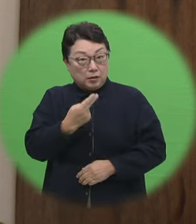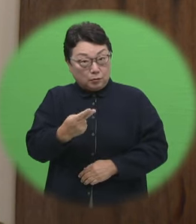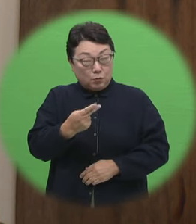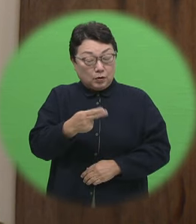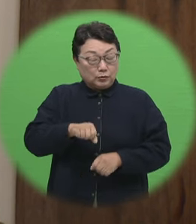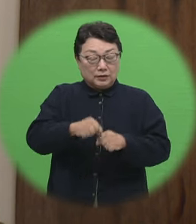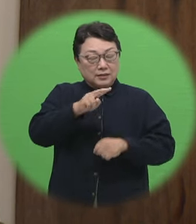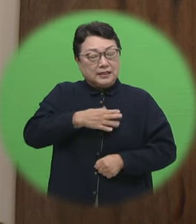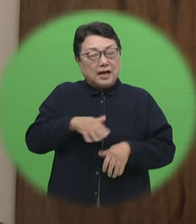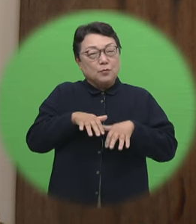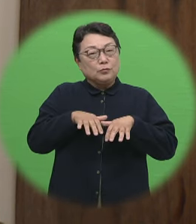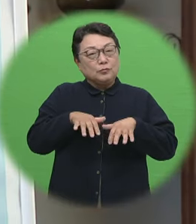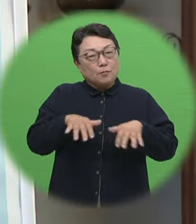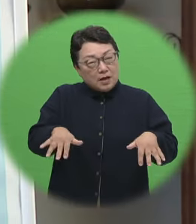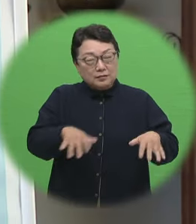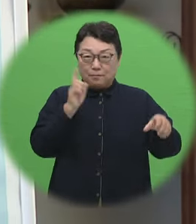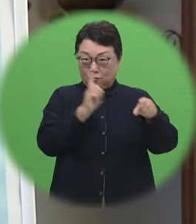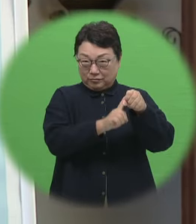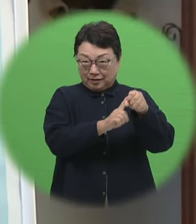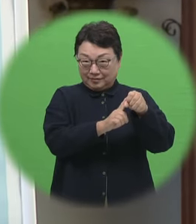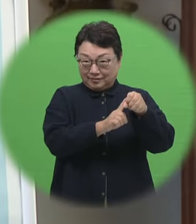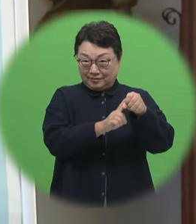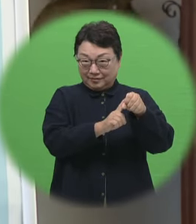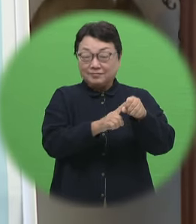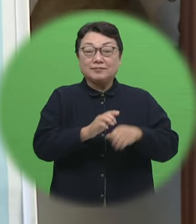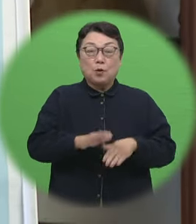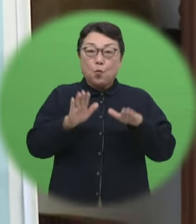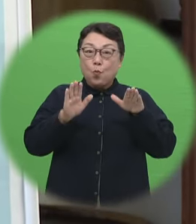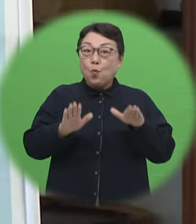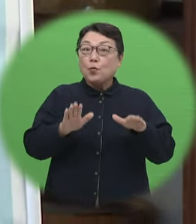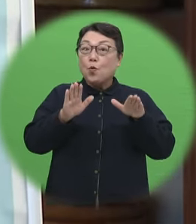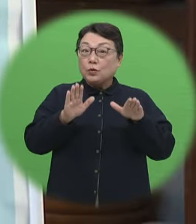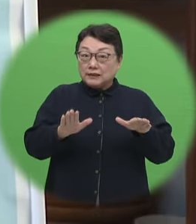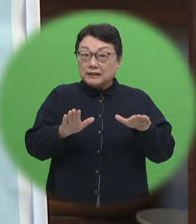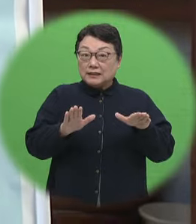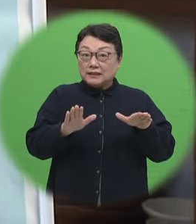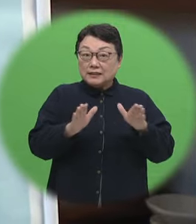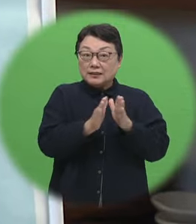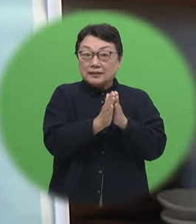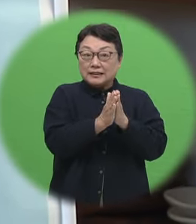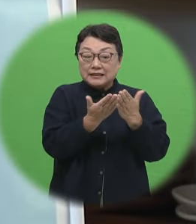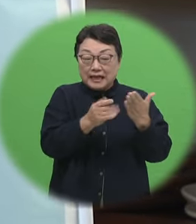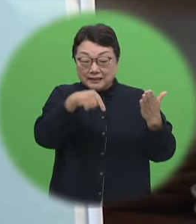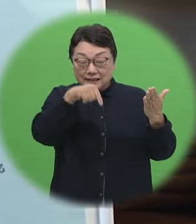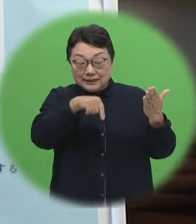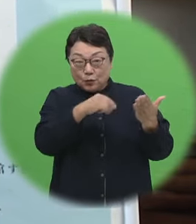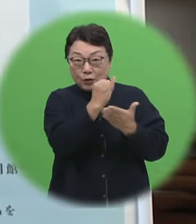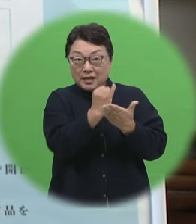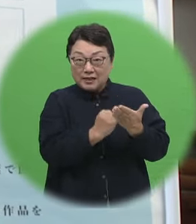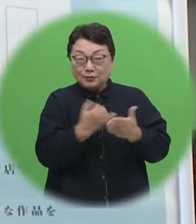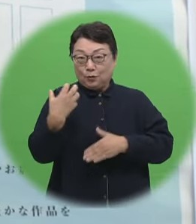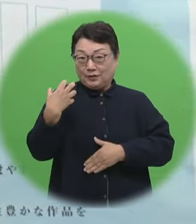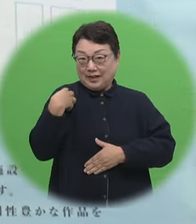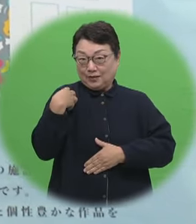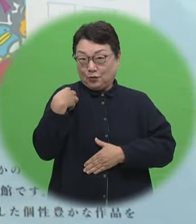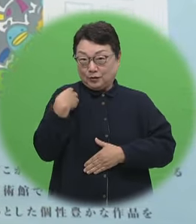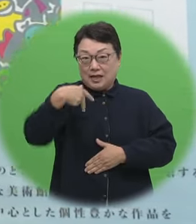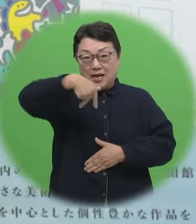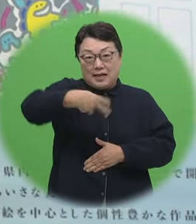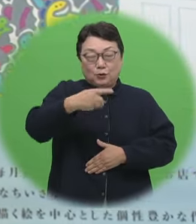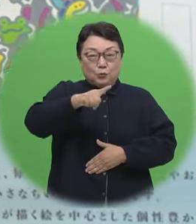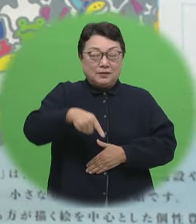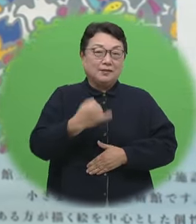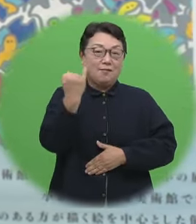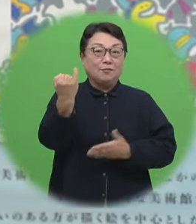を深めてもらうのが目的です。今年の家中美術館のチラシのイラストを担当した住